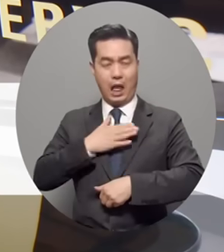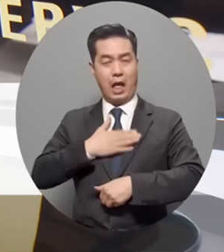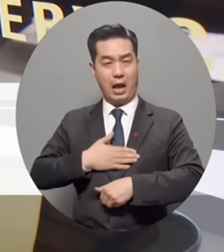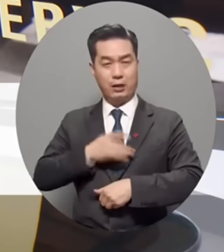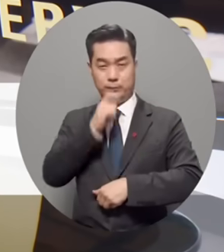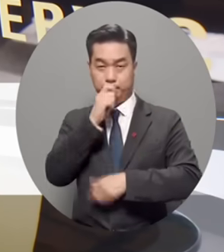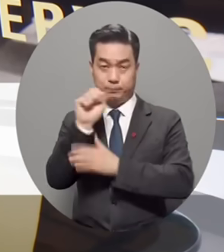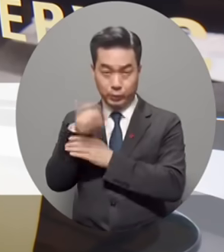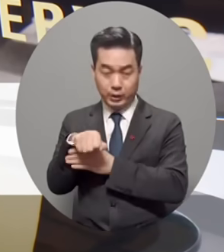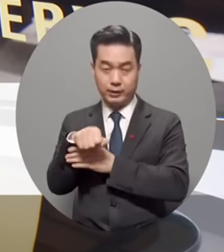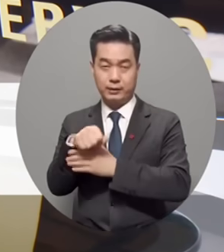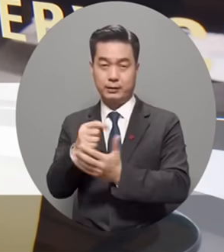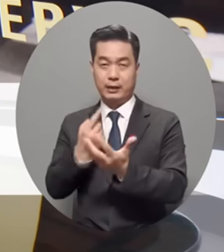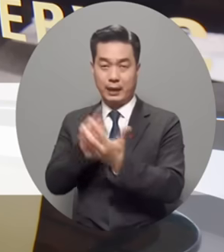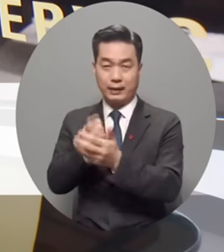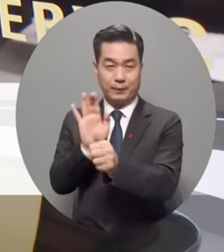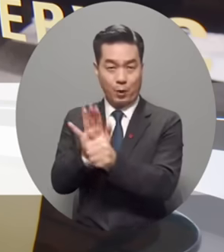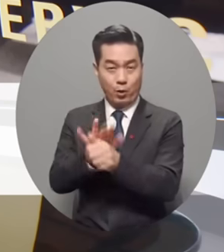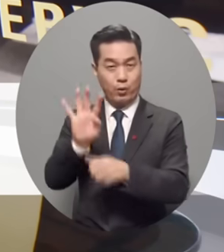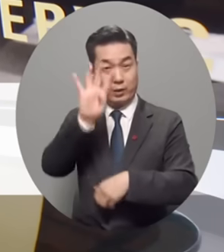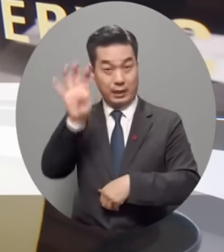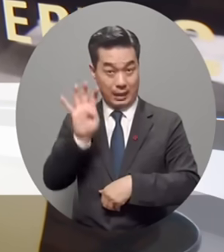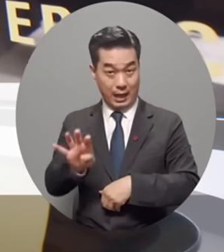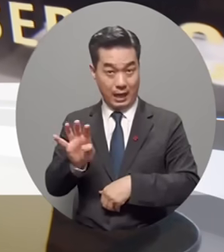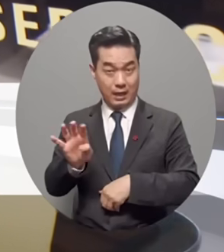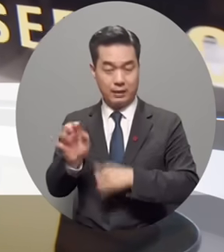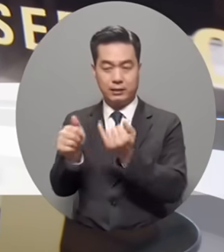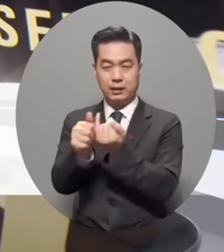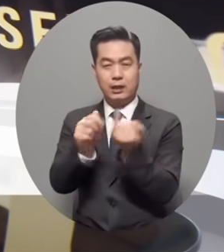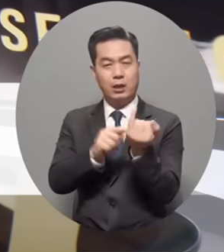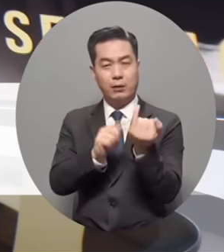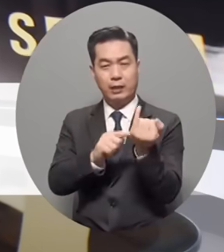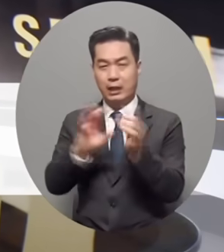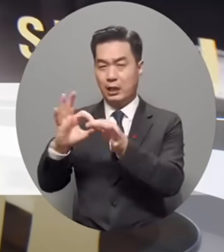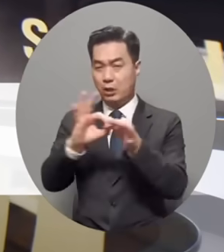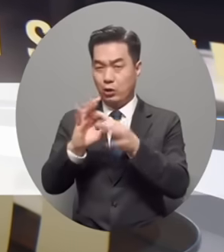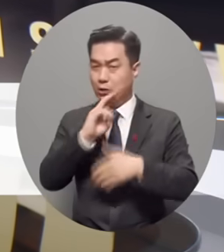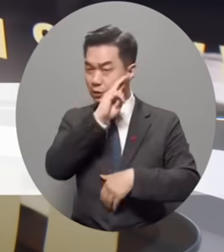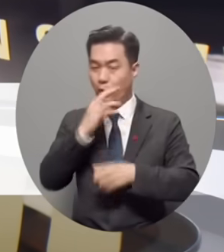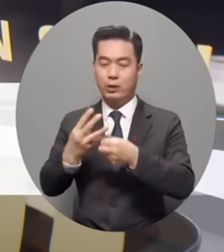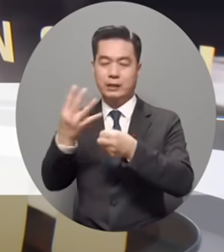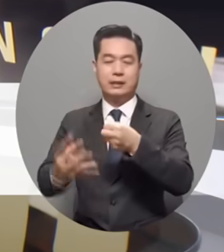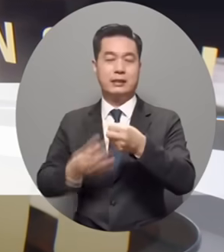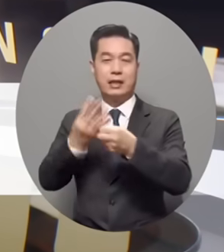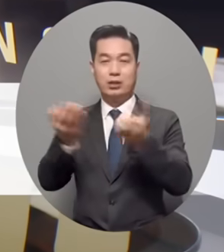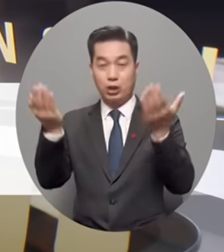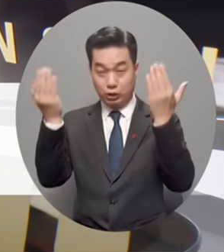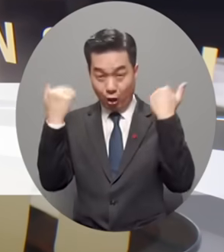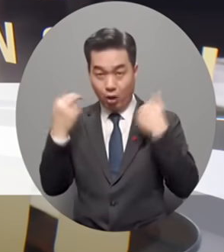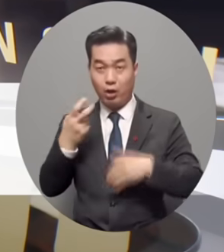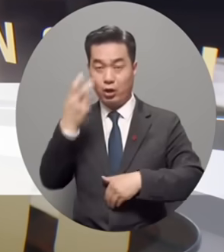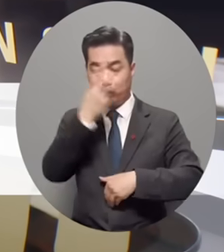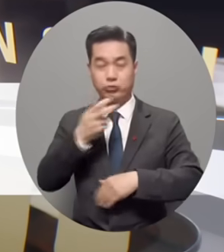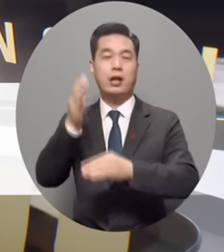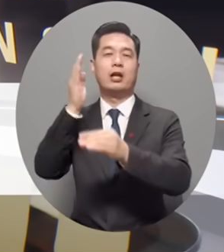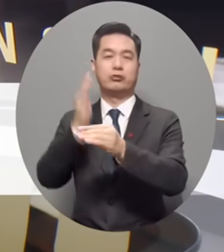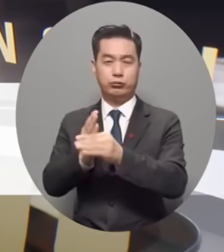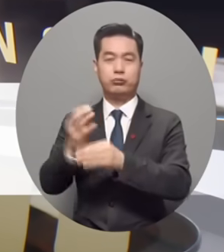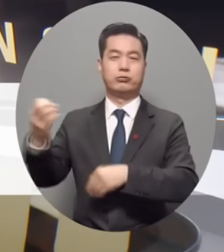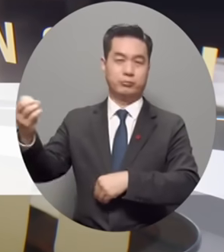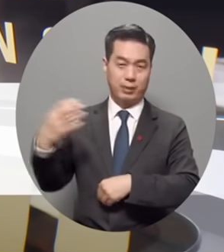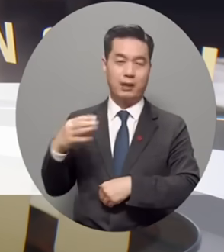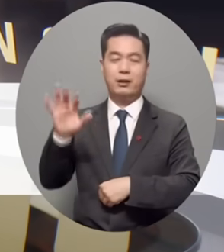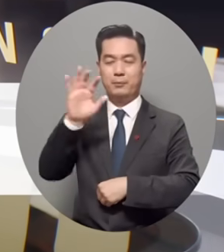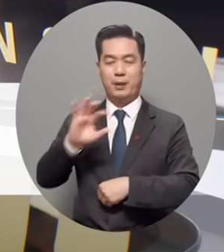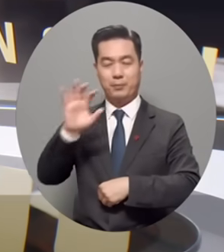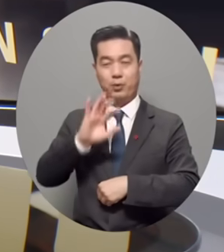묵인하거나 가담한 걸까요? 검찰은 김 여사 연루 의혹이 제기된 지 4년이 다 되도록 수사하고 있다는 말만 계속하고